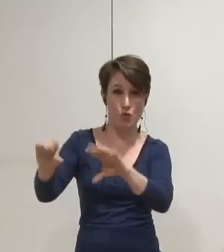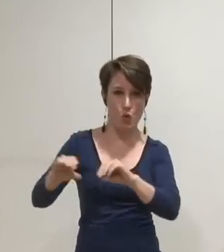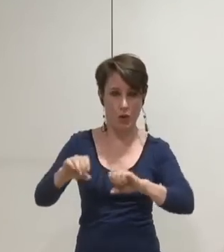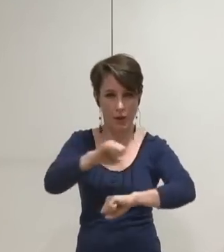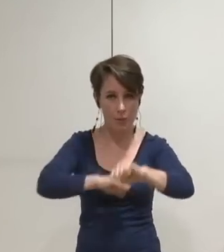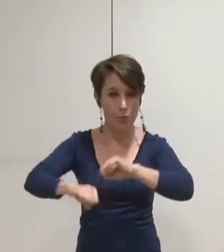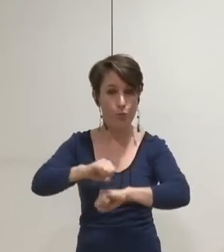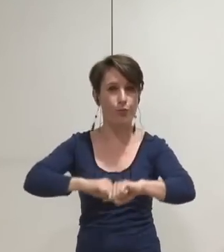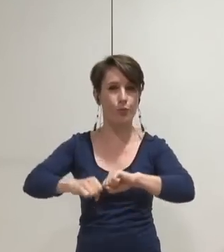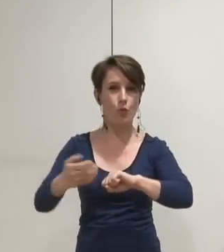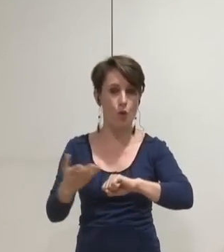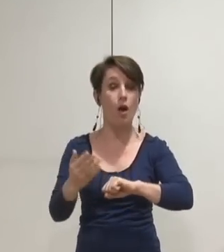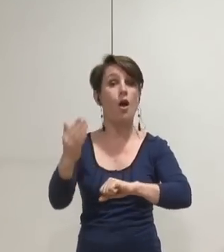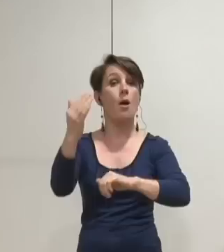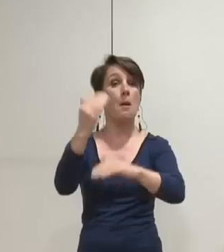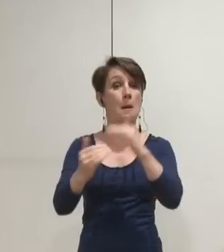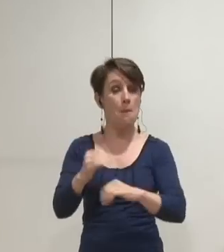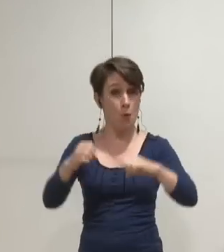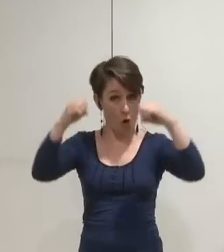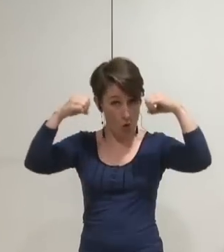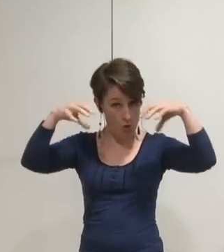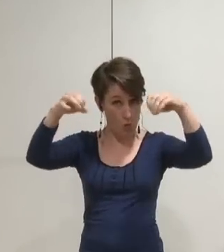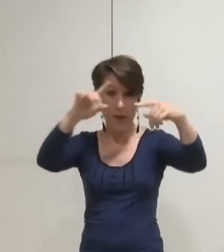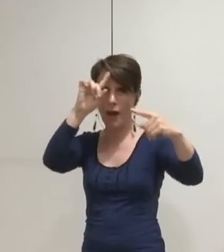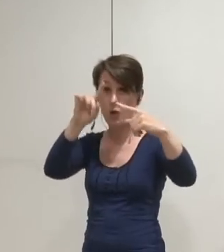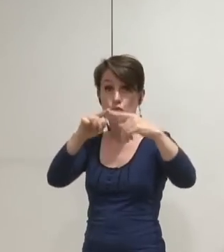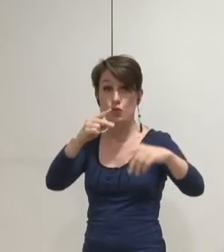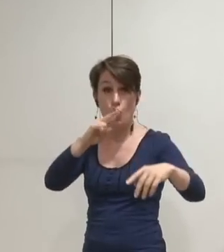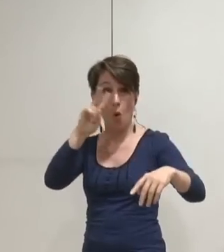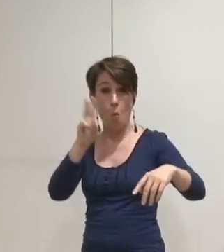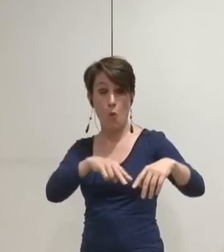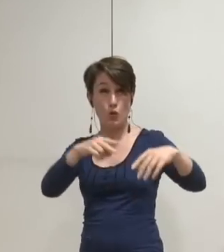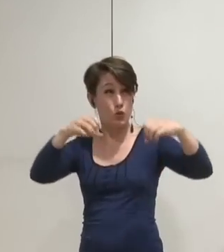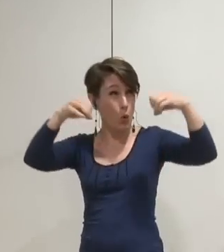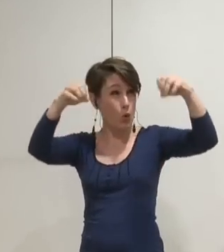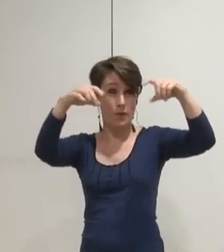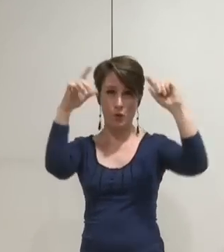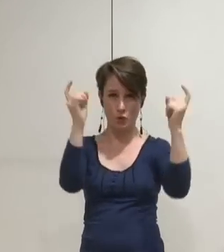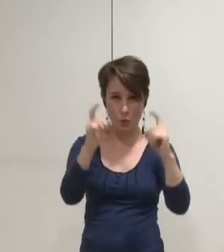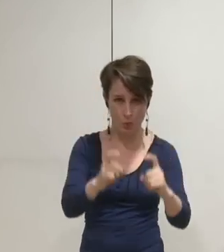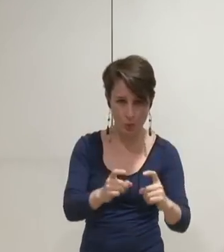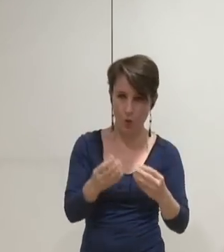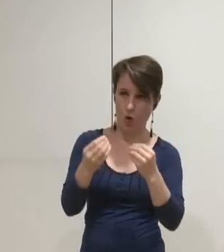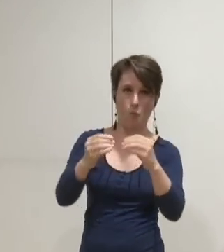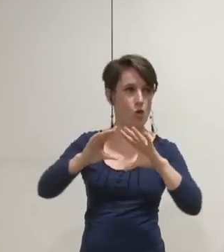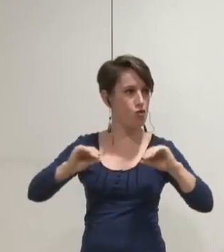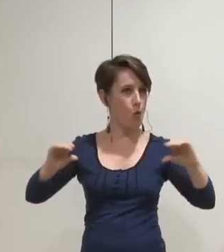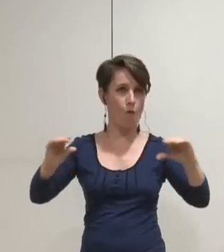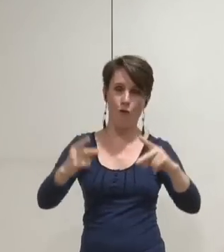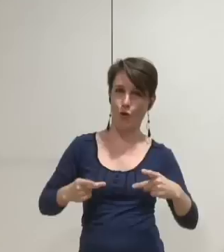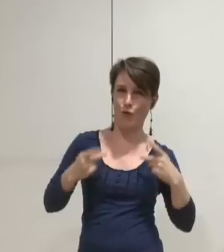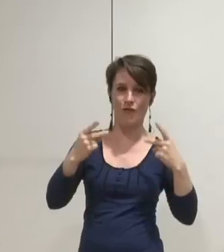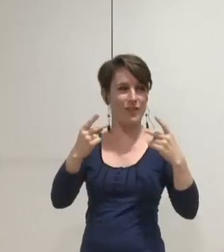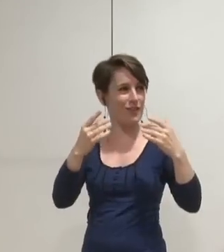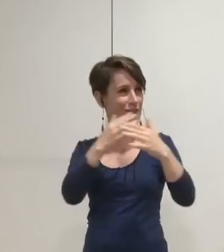de la pollution lumineuse et d'améliorer le confort dans l'espace public pour l'ensemble des habitants de Grenoble tout